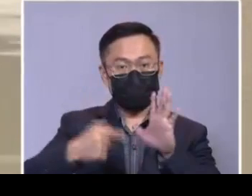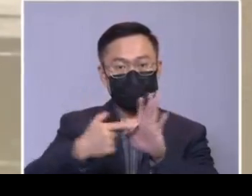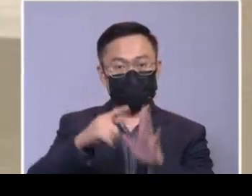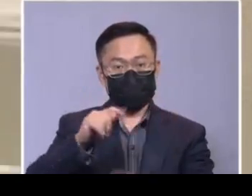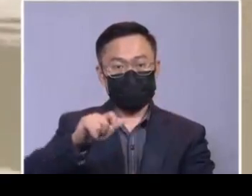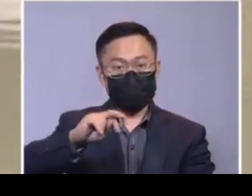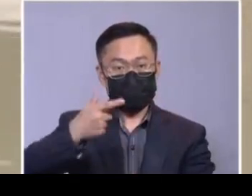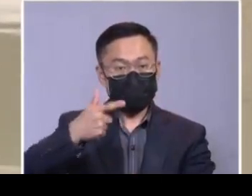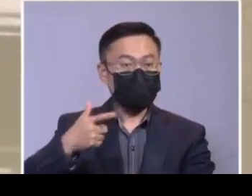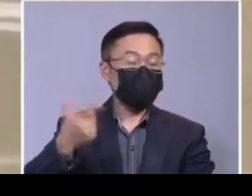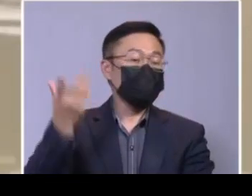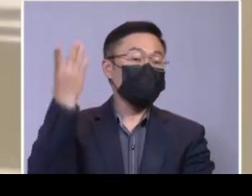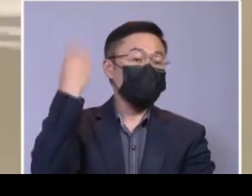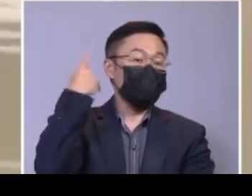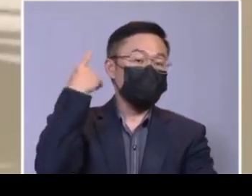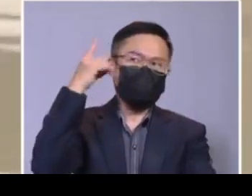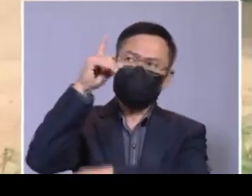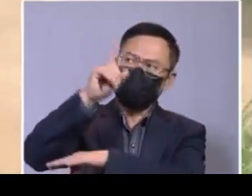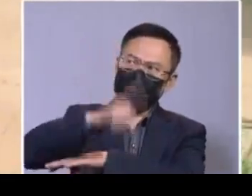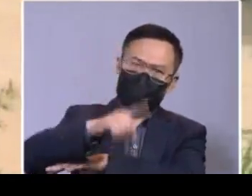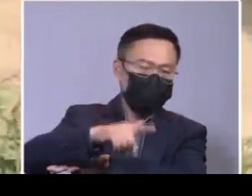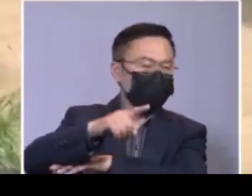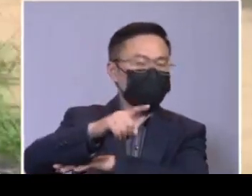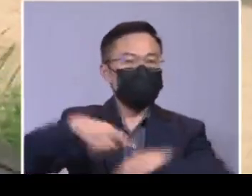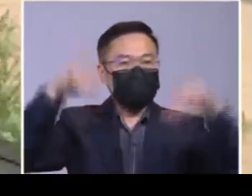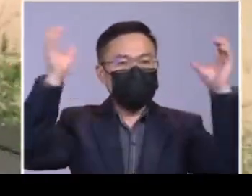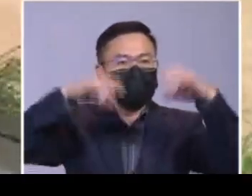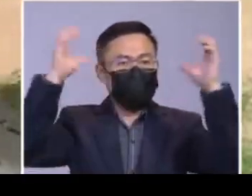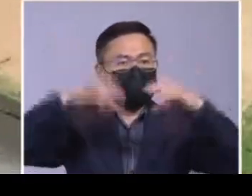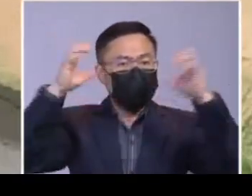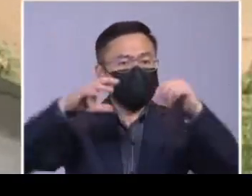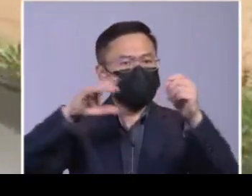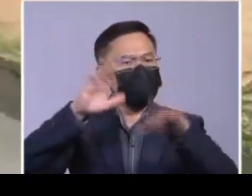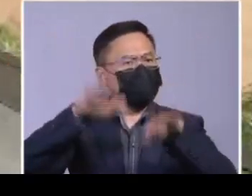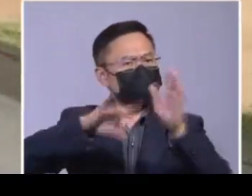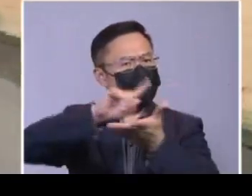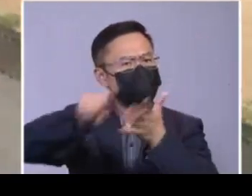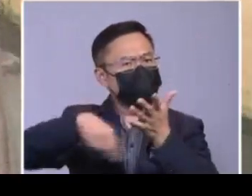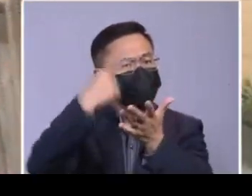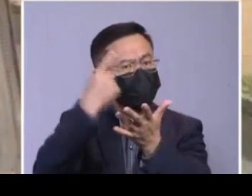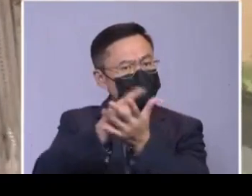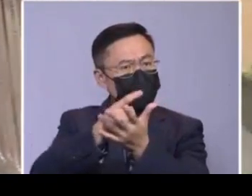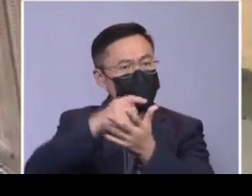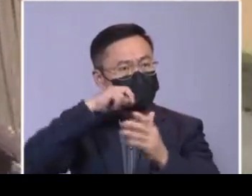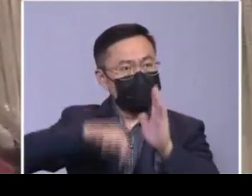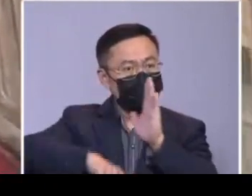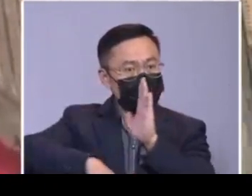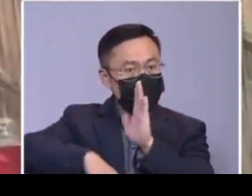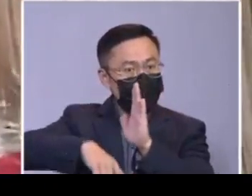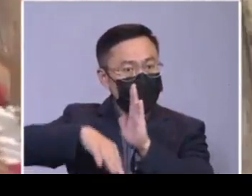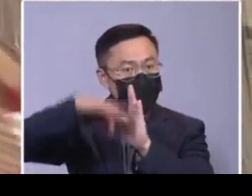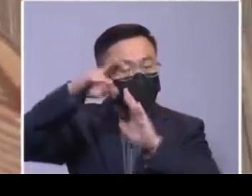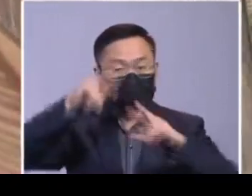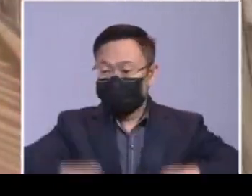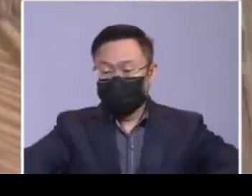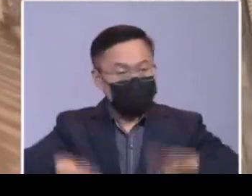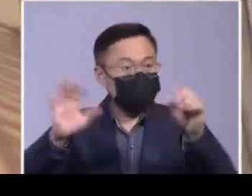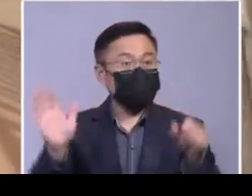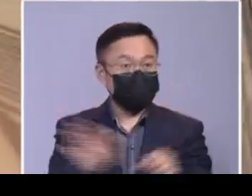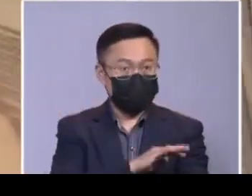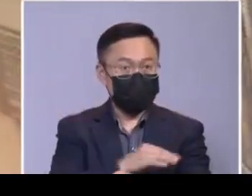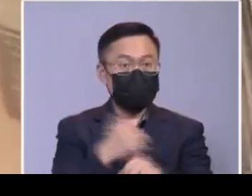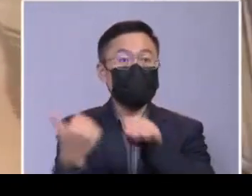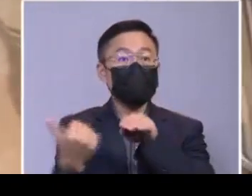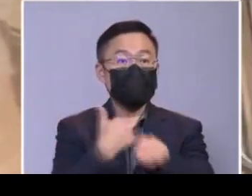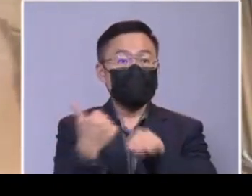เนี่ยฝนตกหนักเมื่อช่วงบ่ายเมื่อวานรับแป๊บเดียวเท่านั้นเองครับไม่ถึงแค่ชั่วโมงเดียวเนี่ยน้ำมันท่วมไปอีกหลายจุดเลยของป่าตองอย่างเช่น